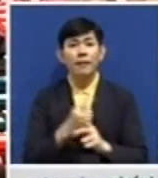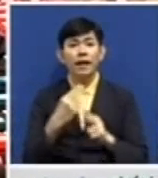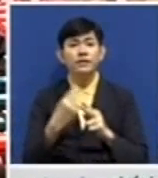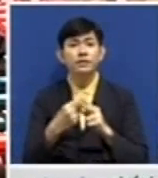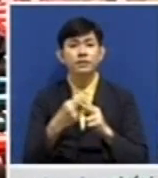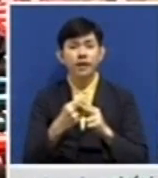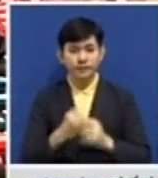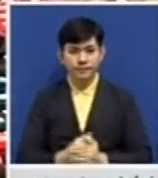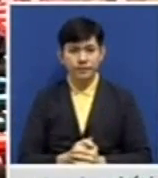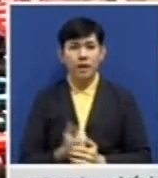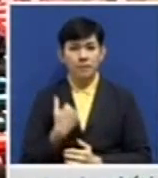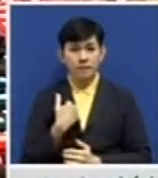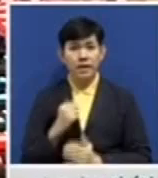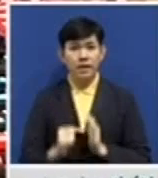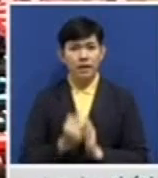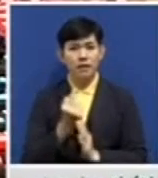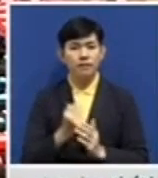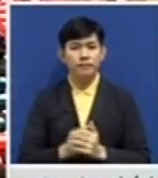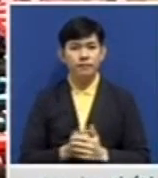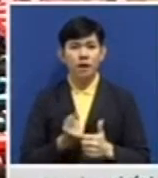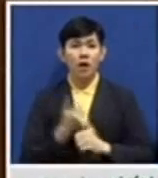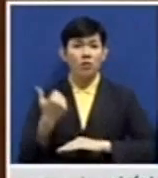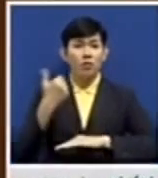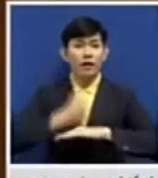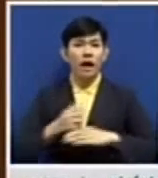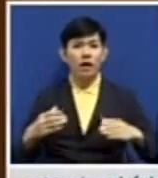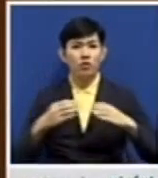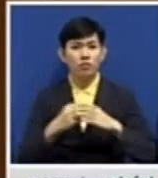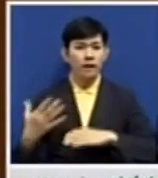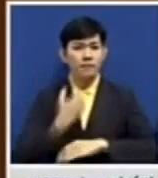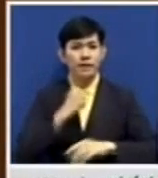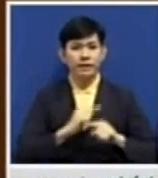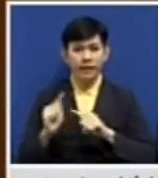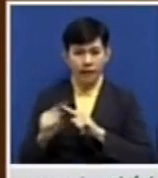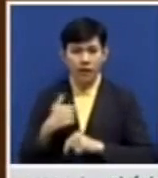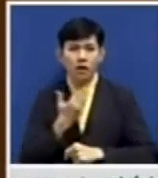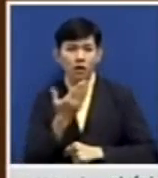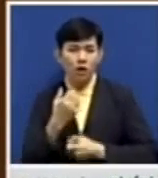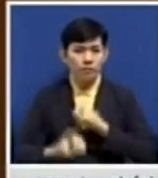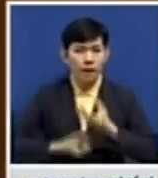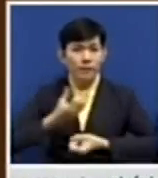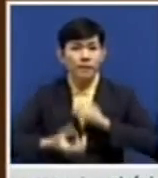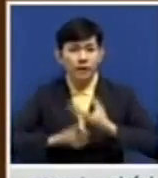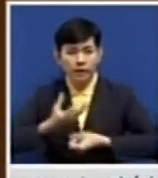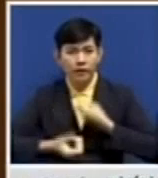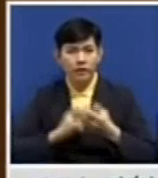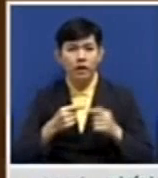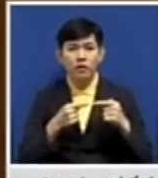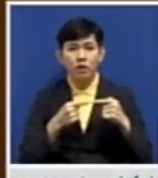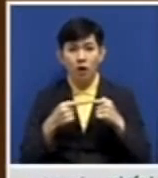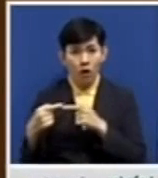ะครับโดยมีท่านหัวหน้าพรรคต่างๆนะครับได้ขออภิปรายพร้อมติดต่อกัน